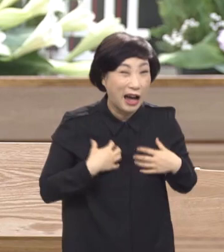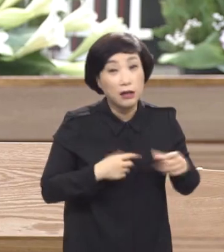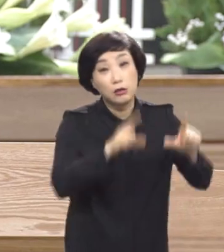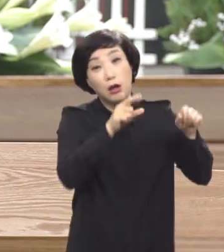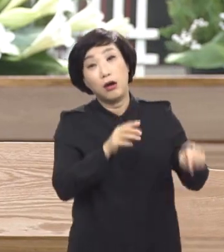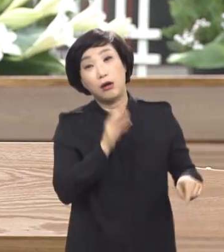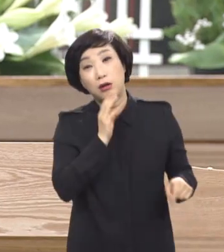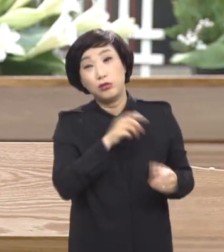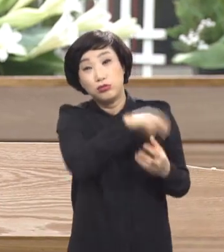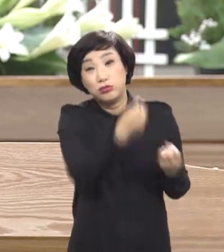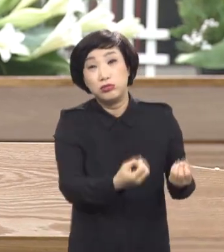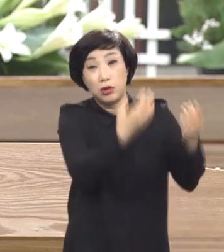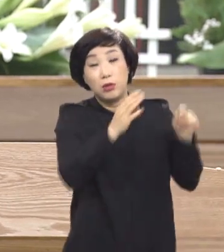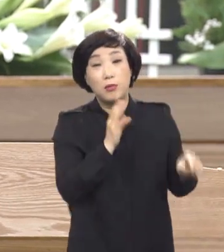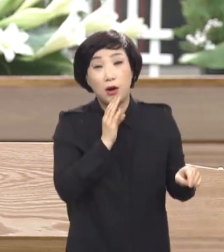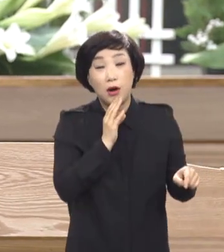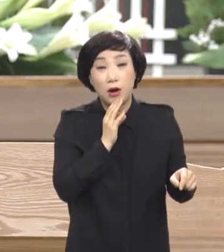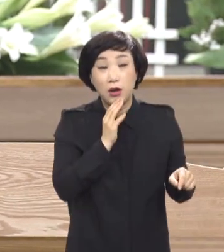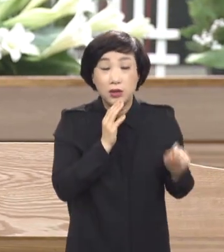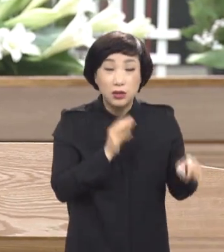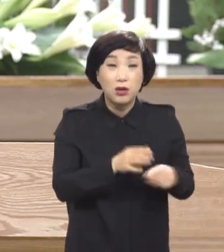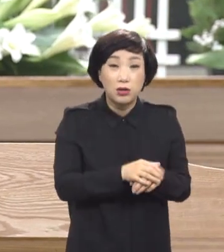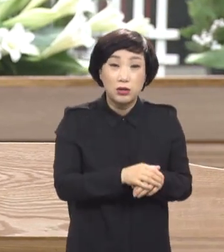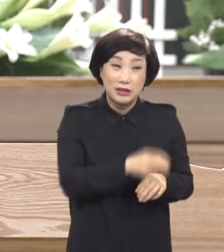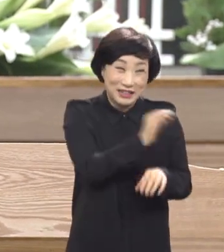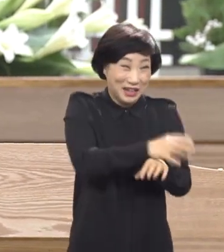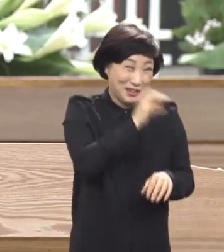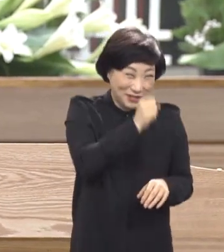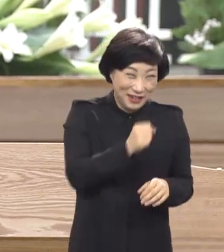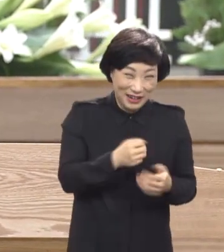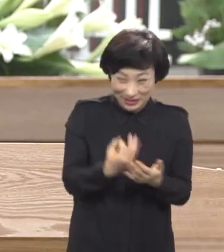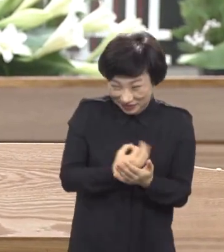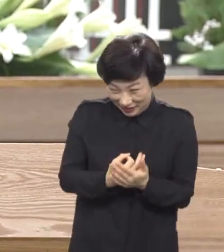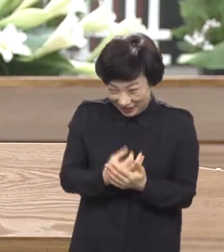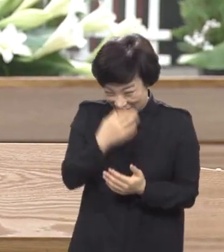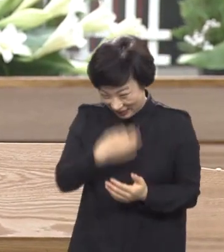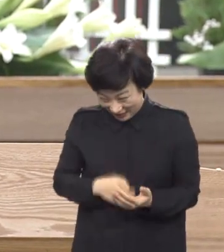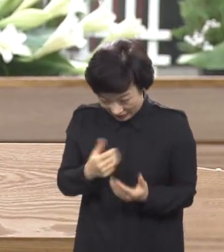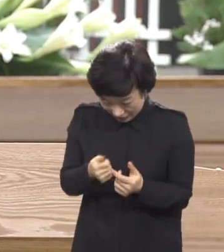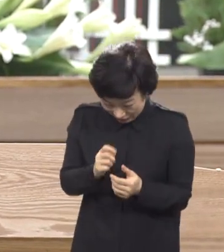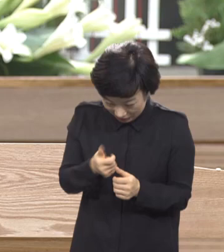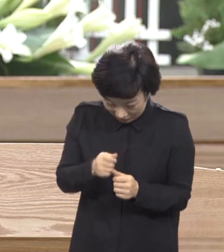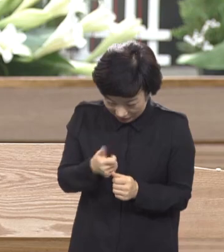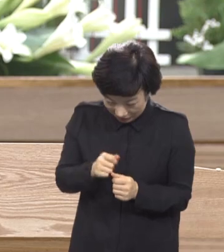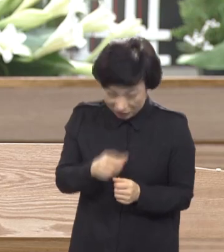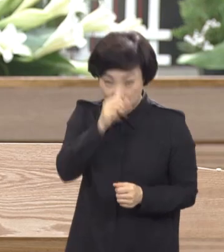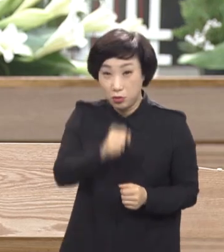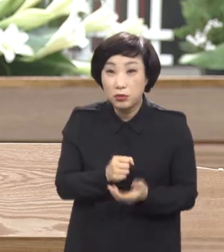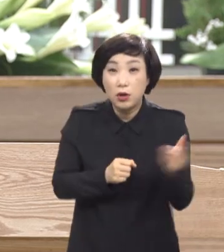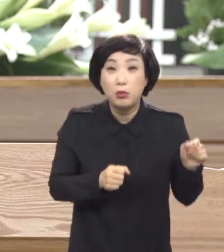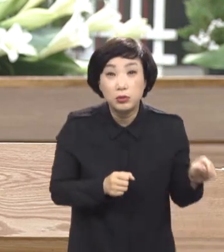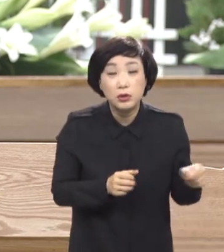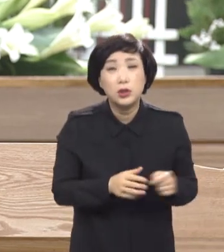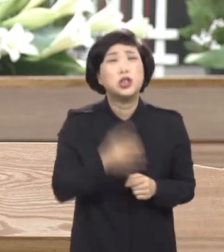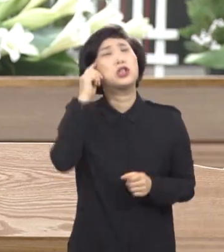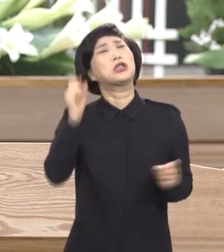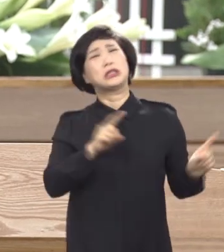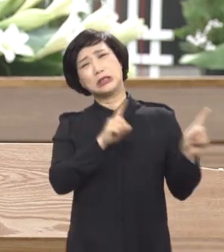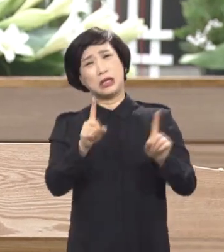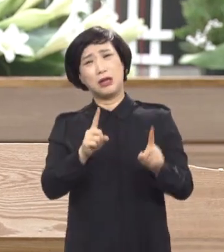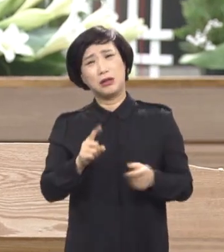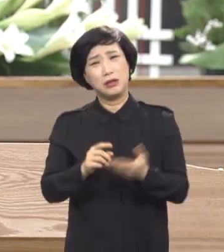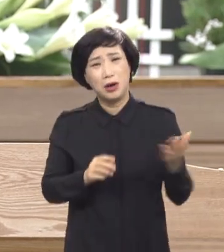이 우상에 대해 물을 사서 좋고 팔아서 돈 남아서 좋고 세상에 이런 날이야 정신체료